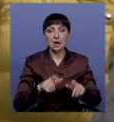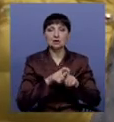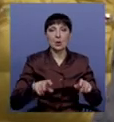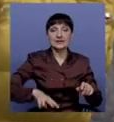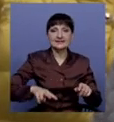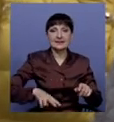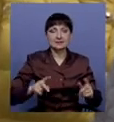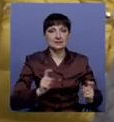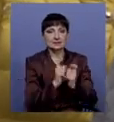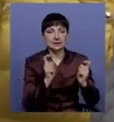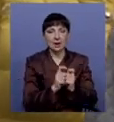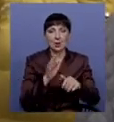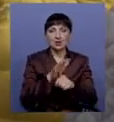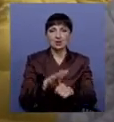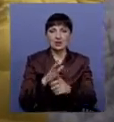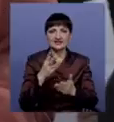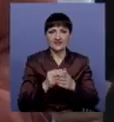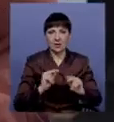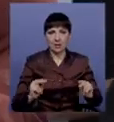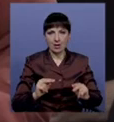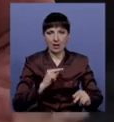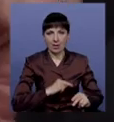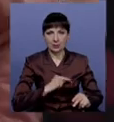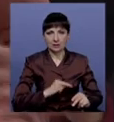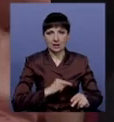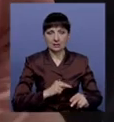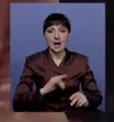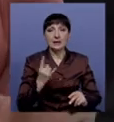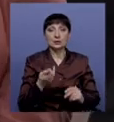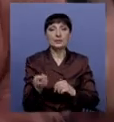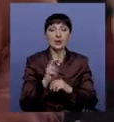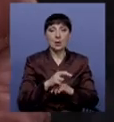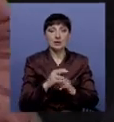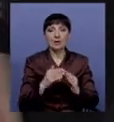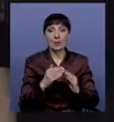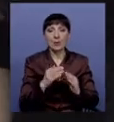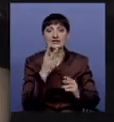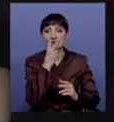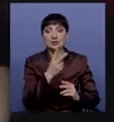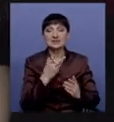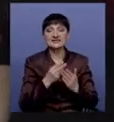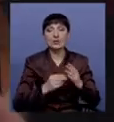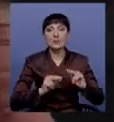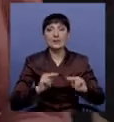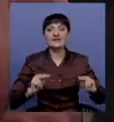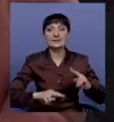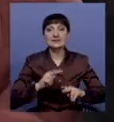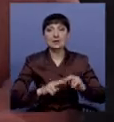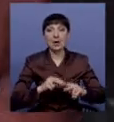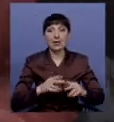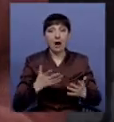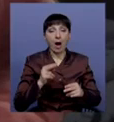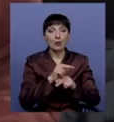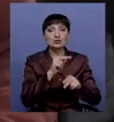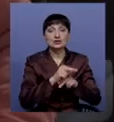директор грызется и унижает своих подчиненных. Ребенок приходит и смотрит на настроение своего преподавателя. А какие знания может